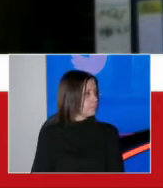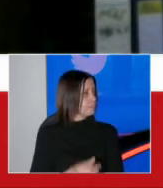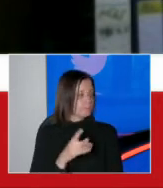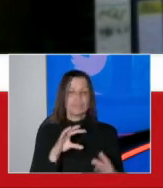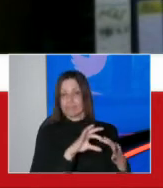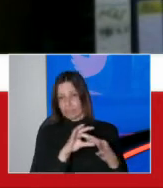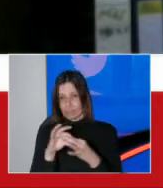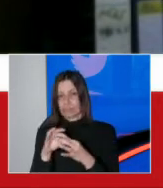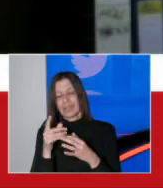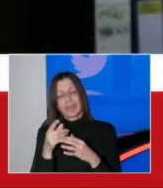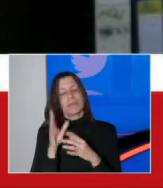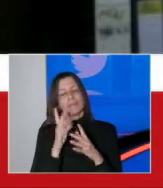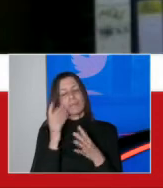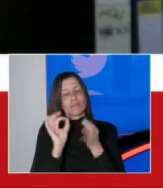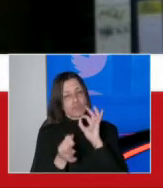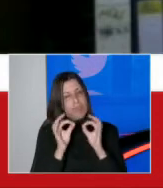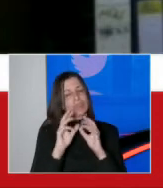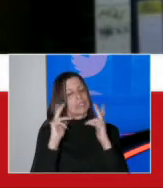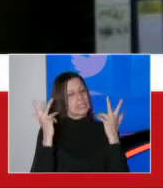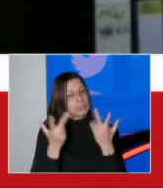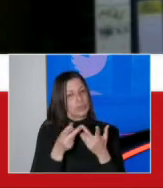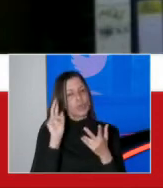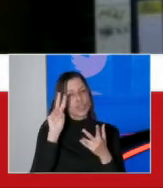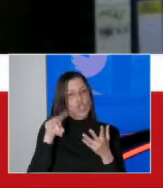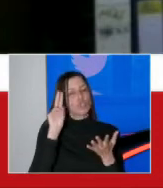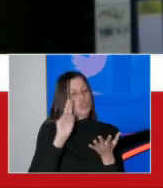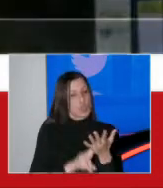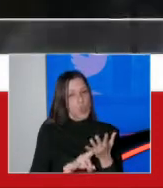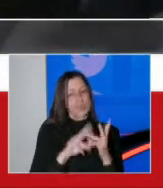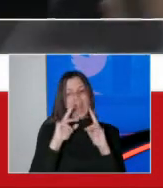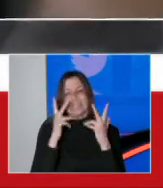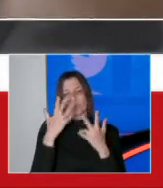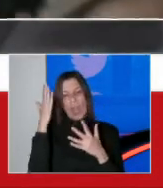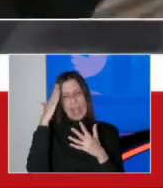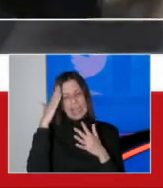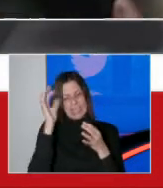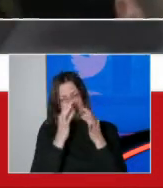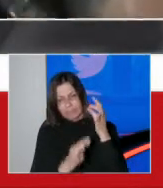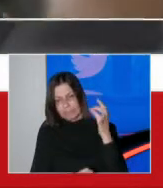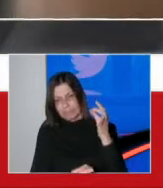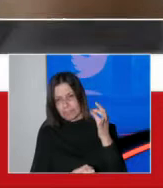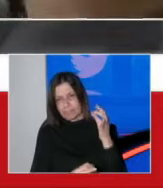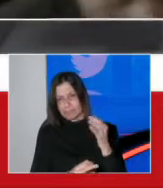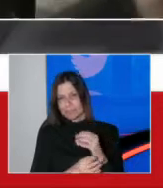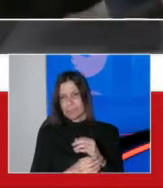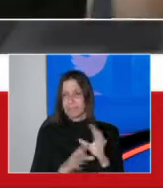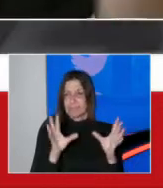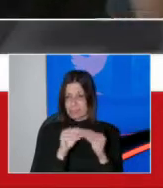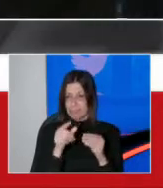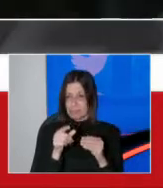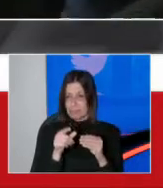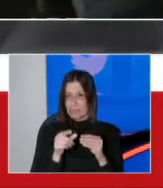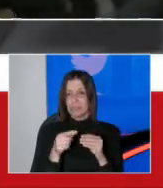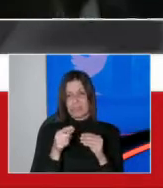המשפט, זה נכון, המשפט פומבי, ויש זכות לציבור להכיר אותו לפרטי פרטיו, אבל יחד עם זה אנחנו רוצים